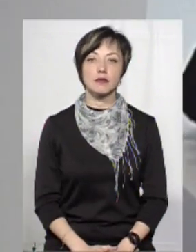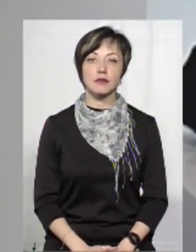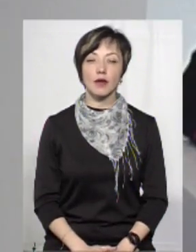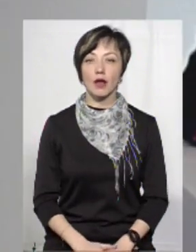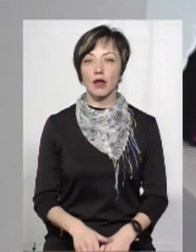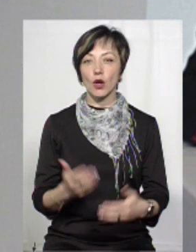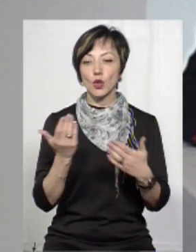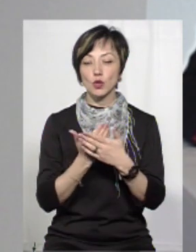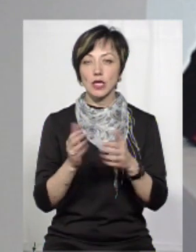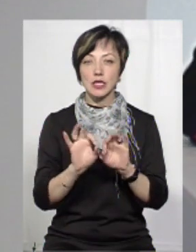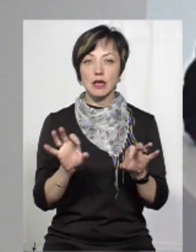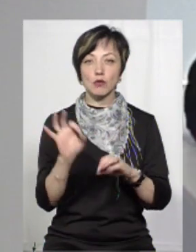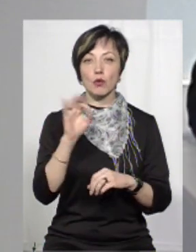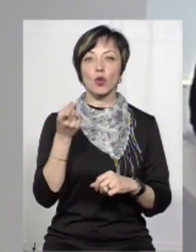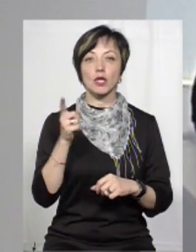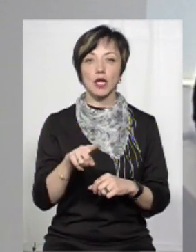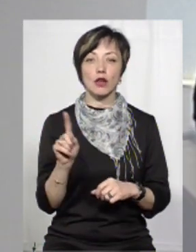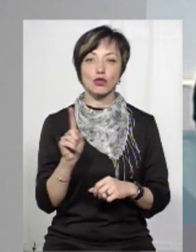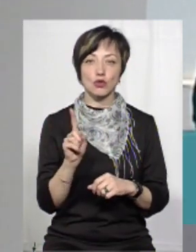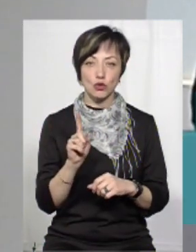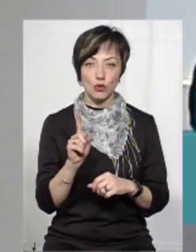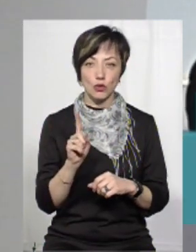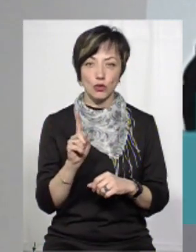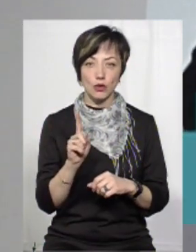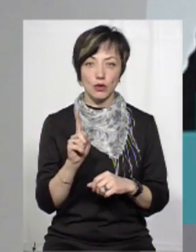В сюжеті сказано про те, що